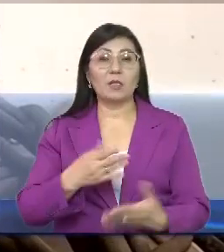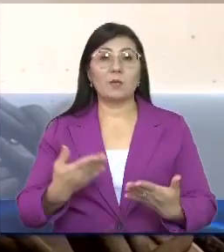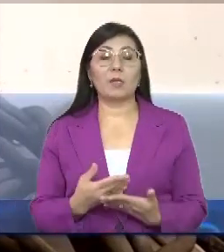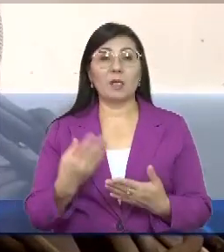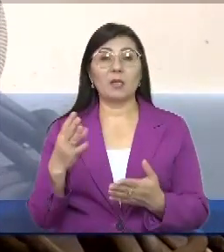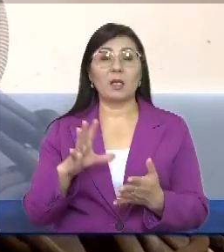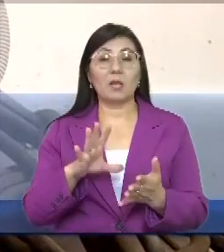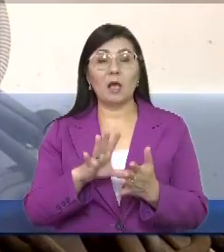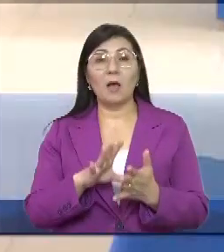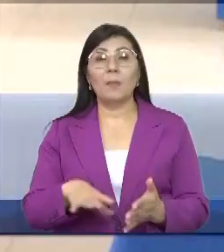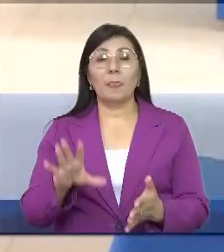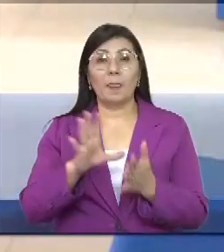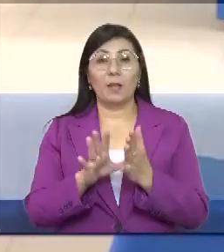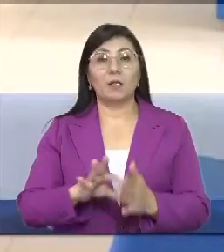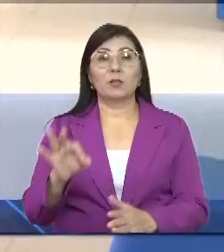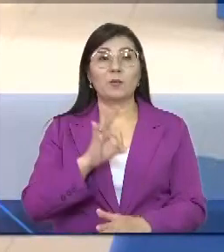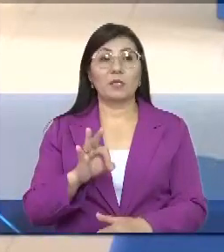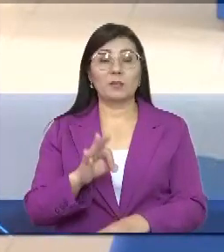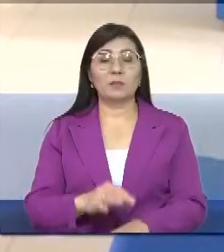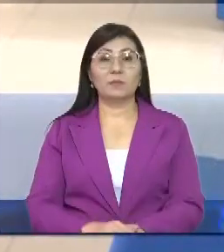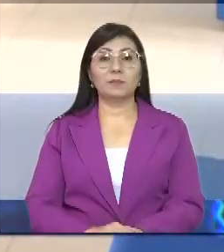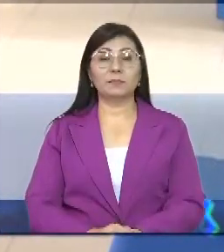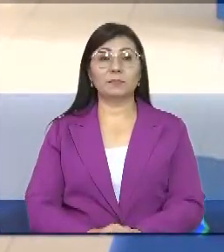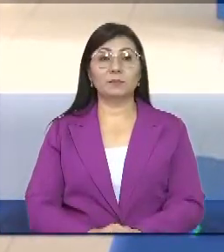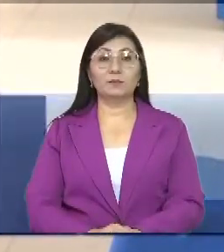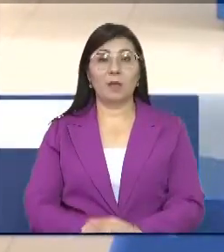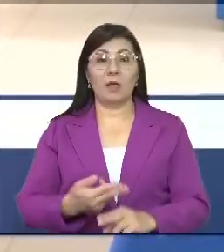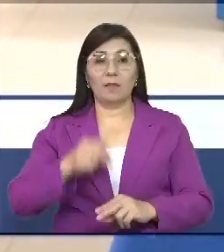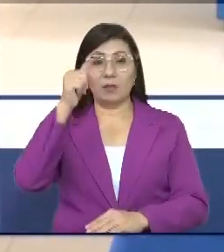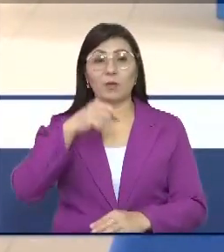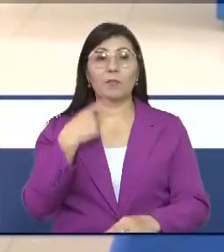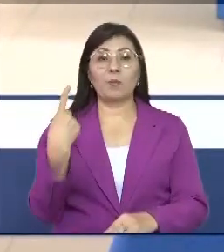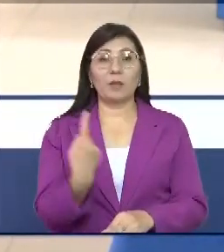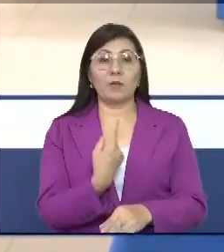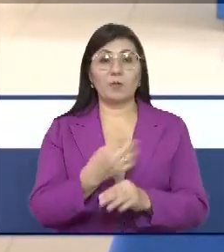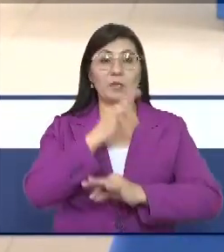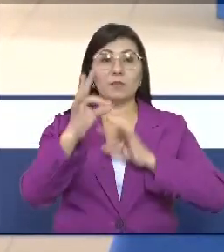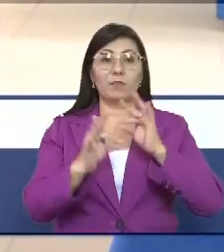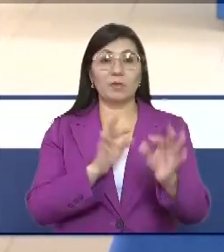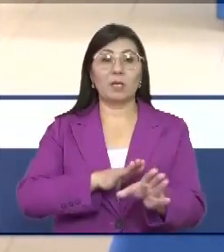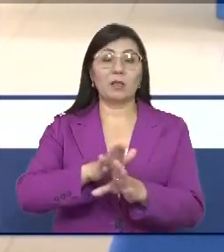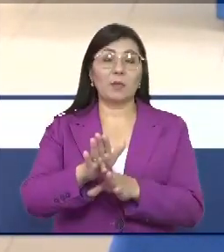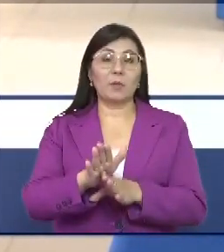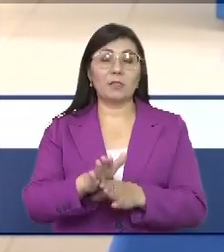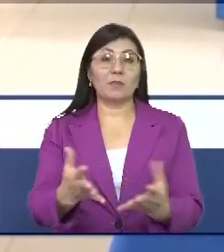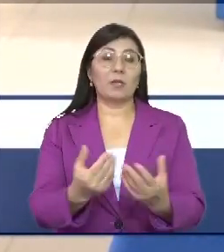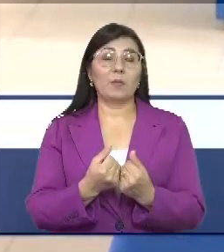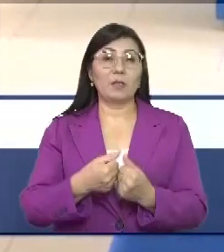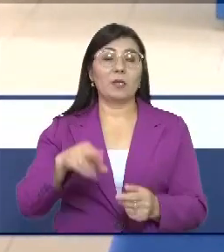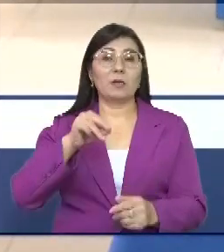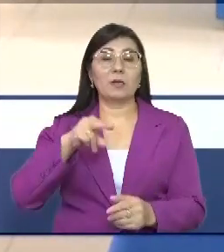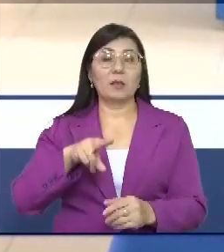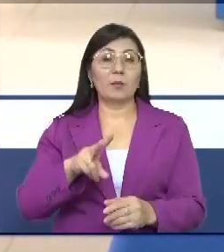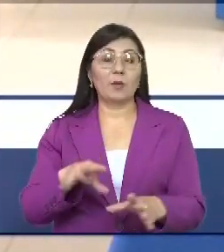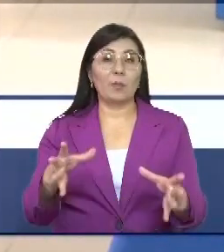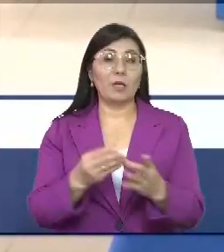атырауской и Костанайской областей в этом году мы впервые в пилотном режиме реализуем практику получения диплома нашего